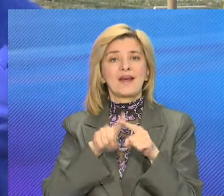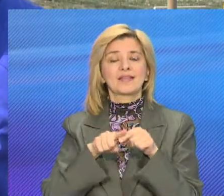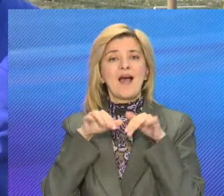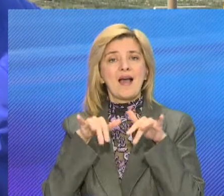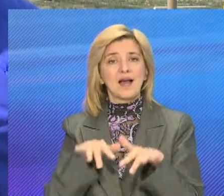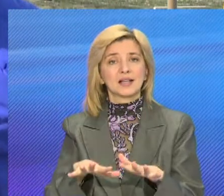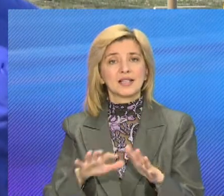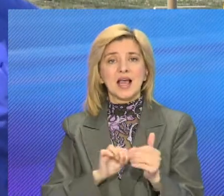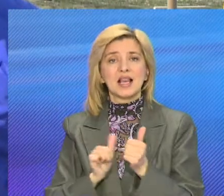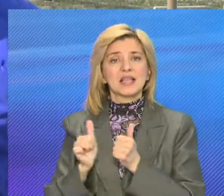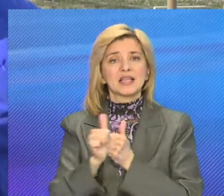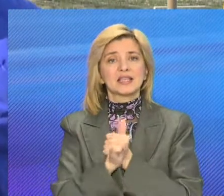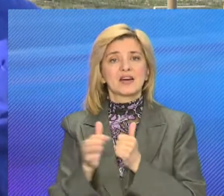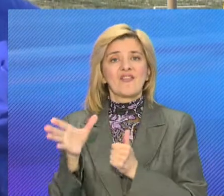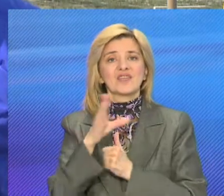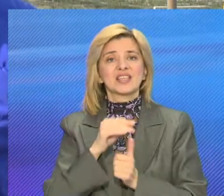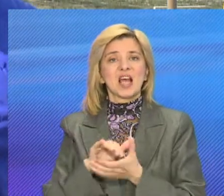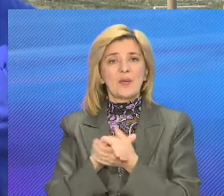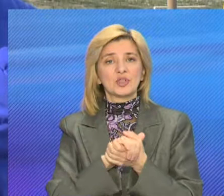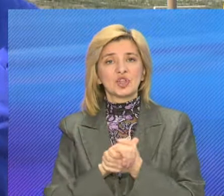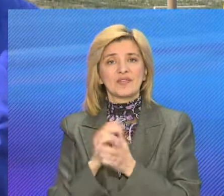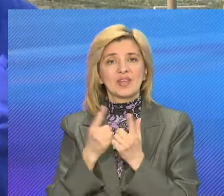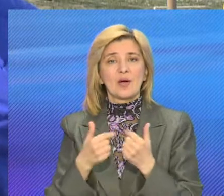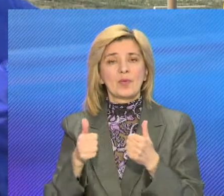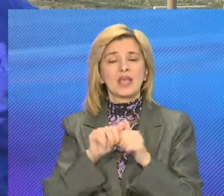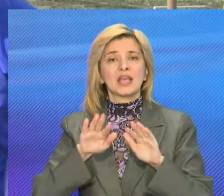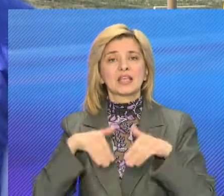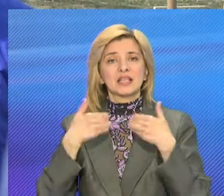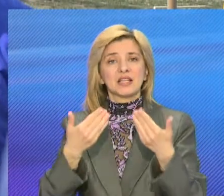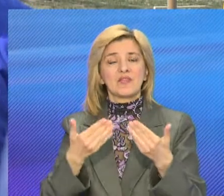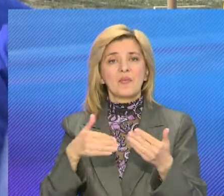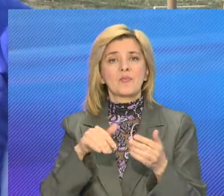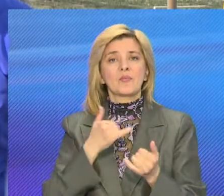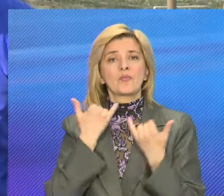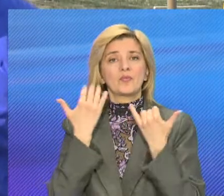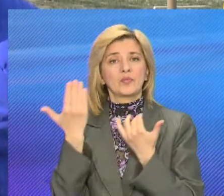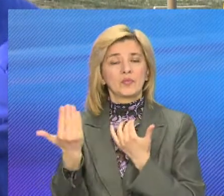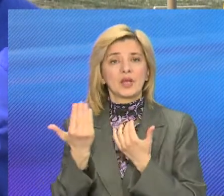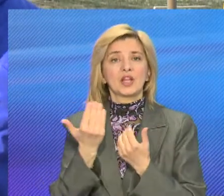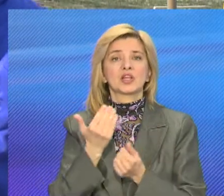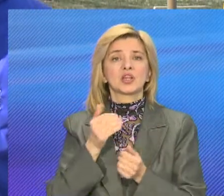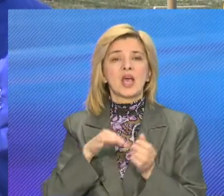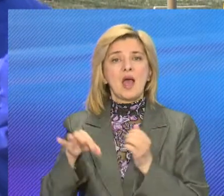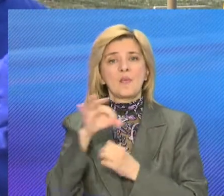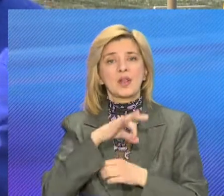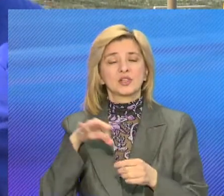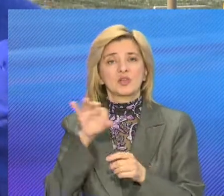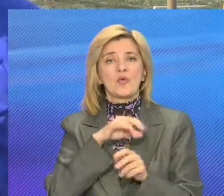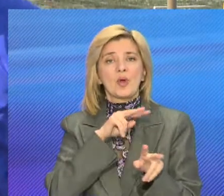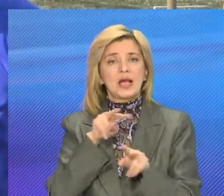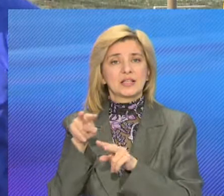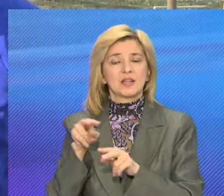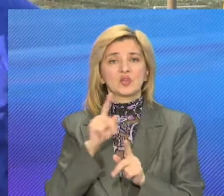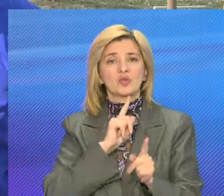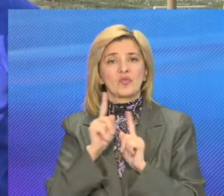акция лидеров всех общественных объединений. Инициатива принадлежит областному координационному совету структур политических